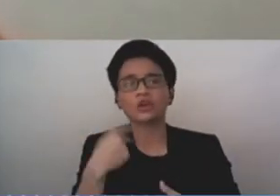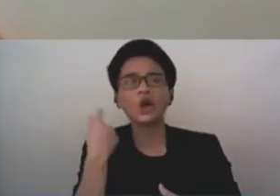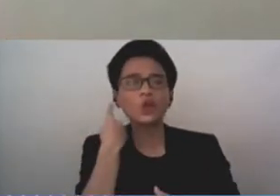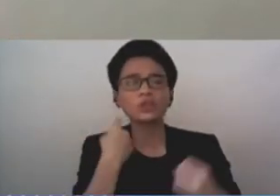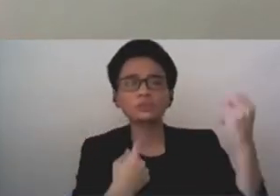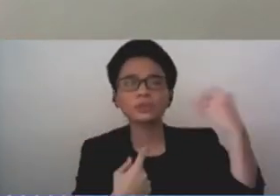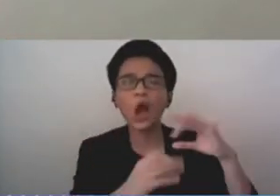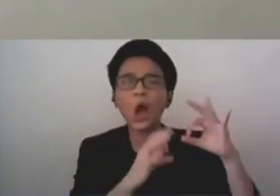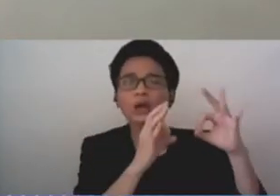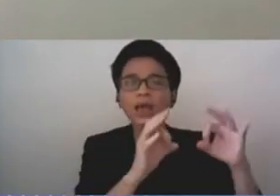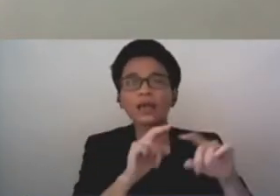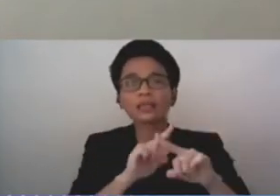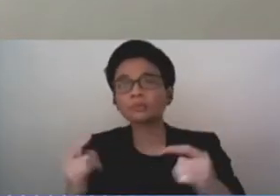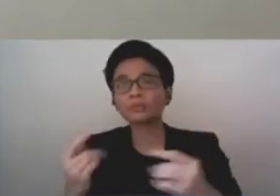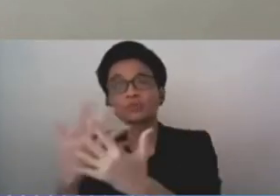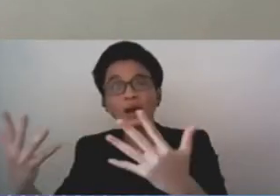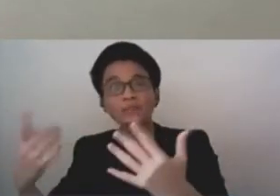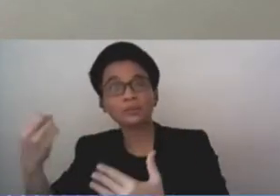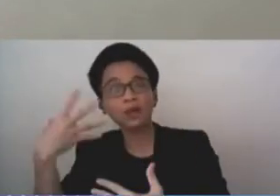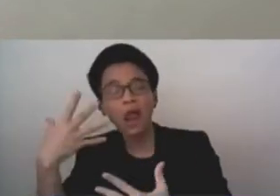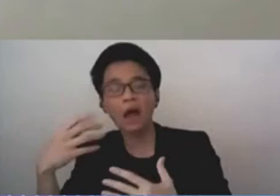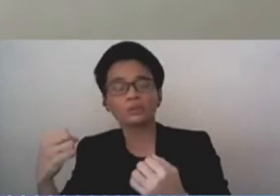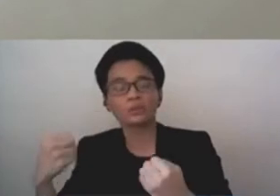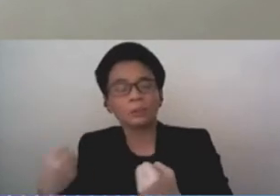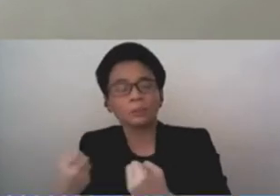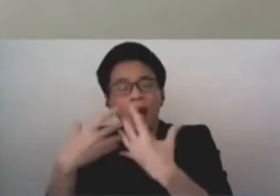Jadi ternyata